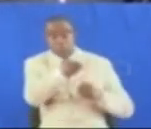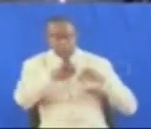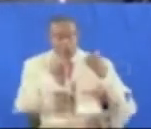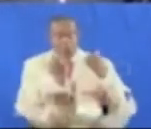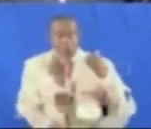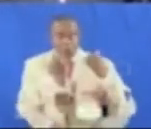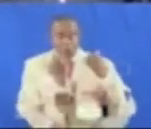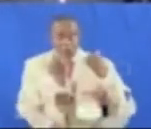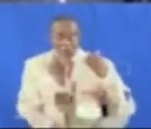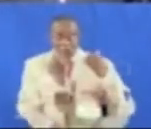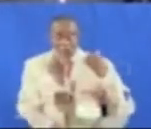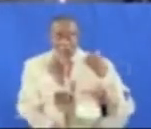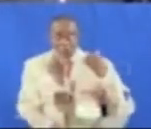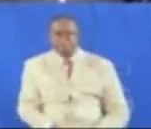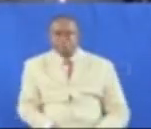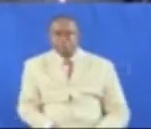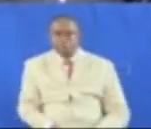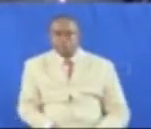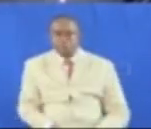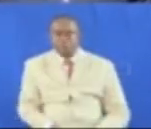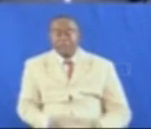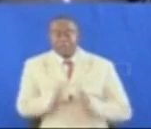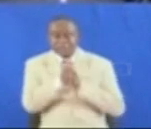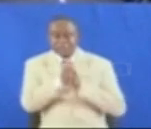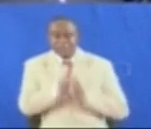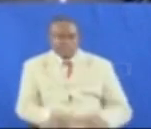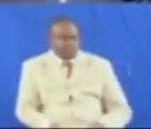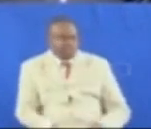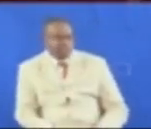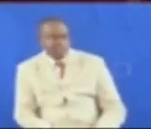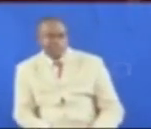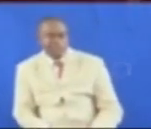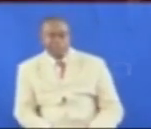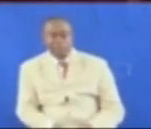mpaka ukamilifu wa dali. Asante Mheshimiwa Spika.